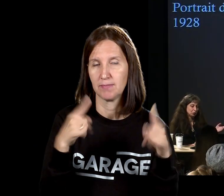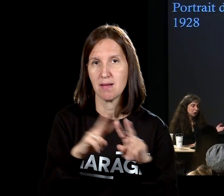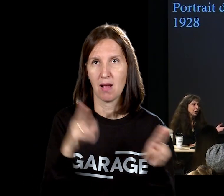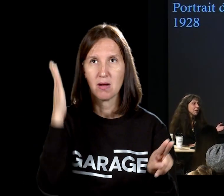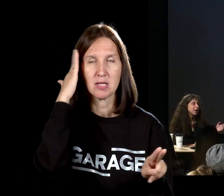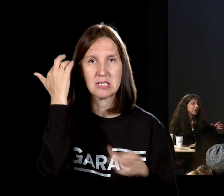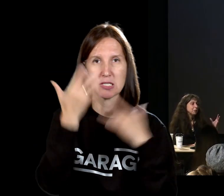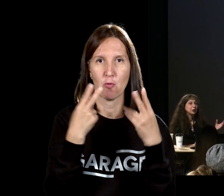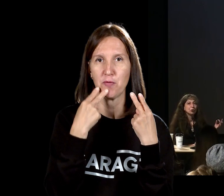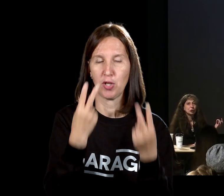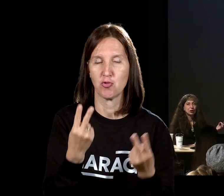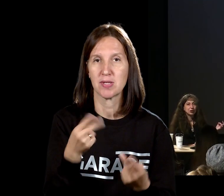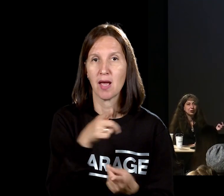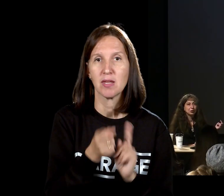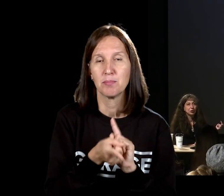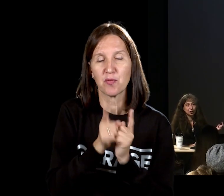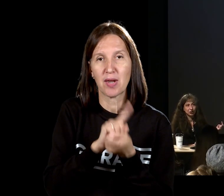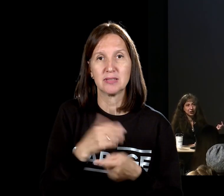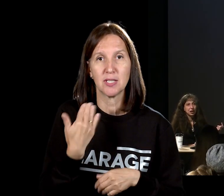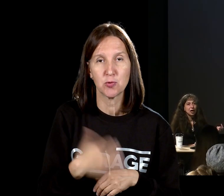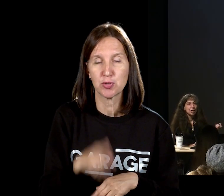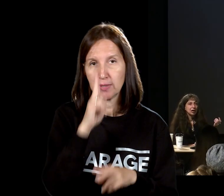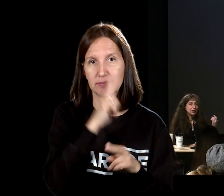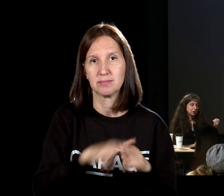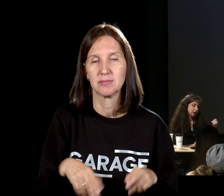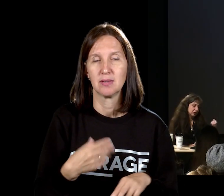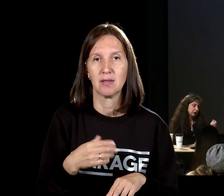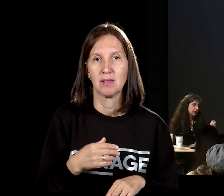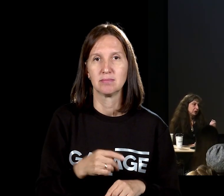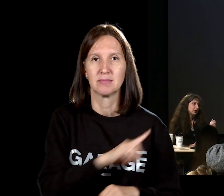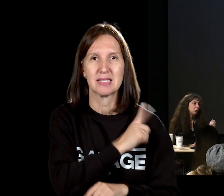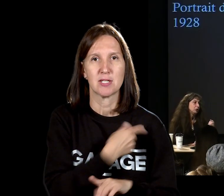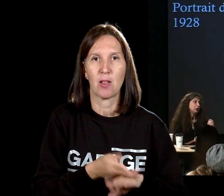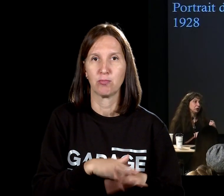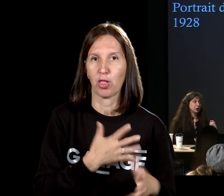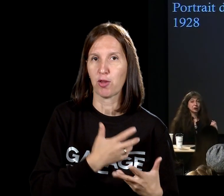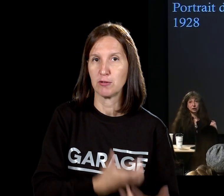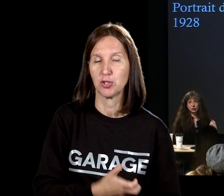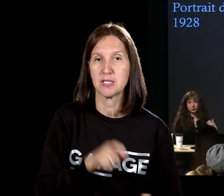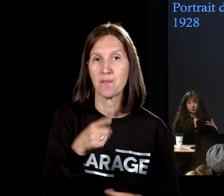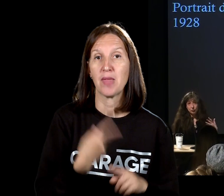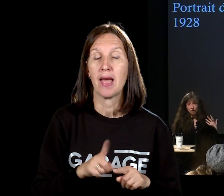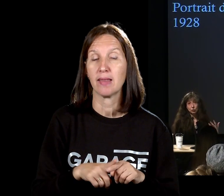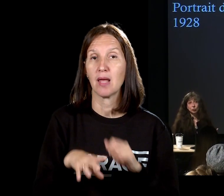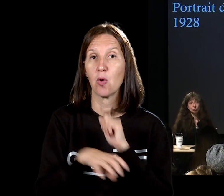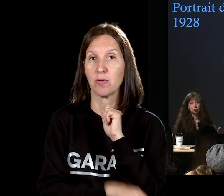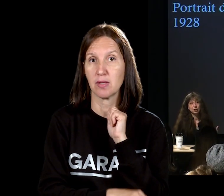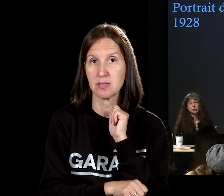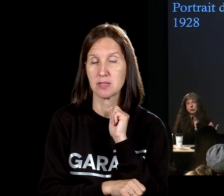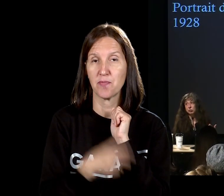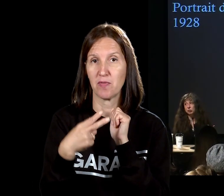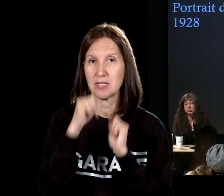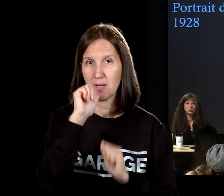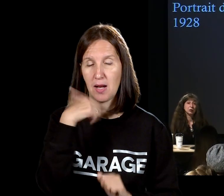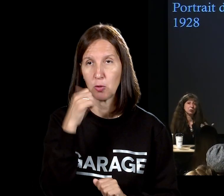во что-то другое и опять-таки утратили силу тяжести. Это конец 20-х годов, и в 28-м году